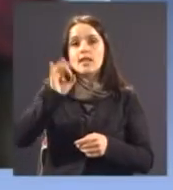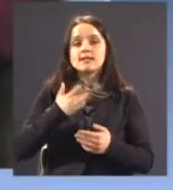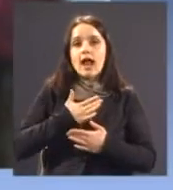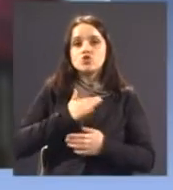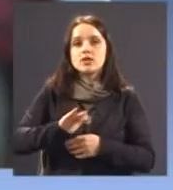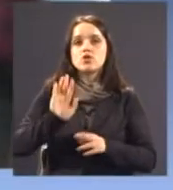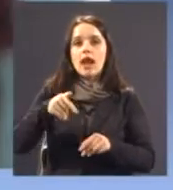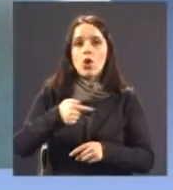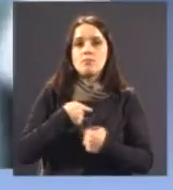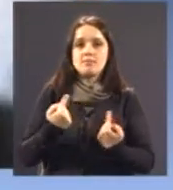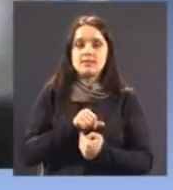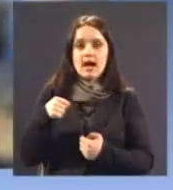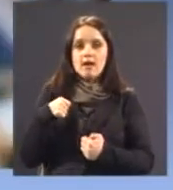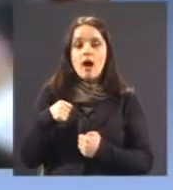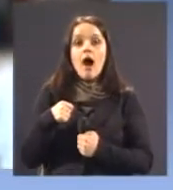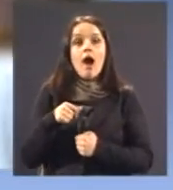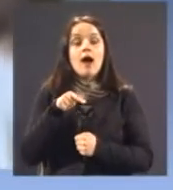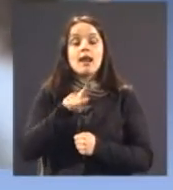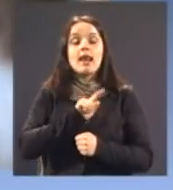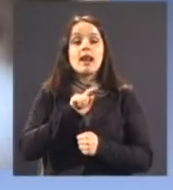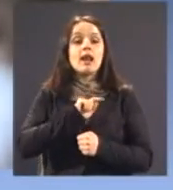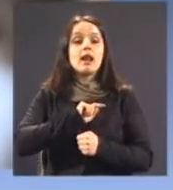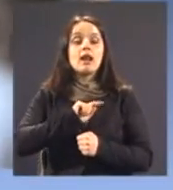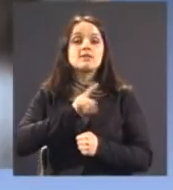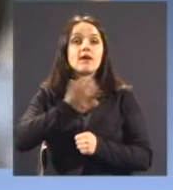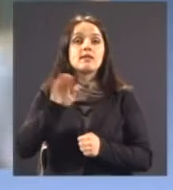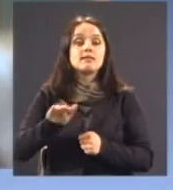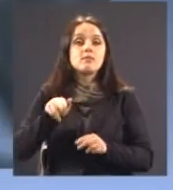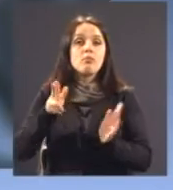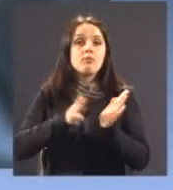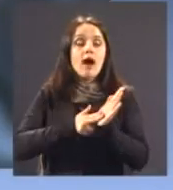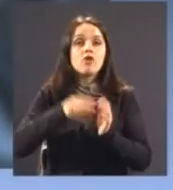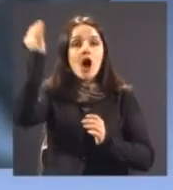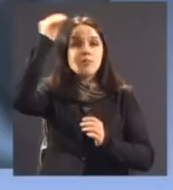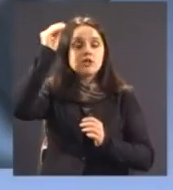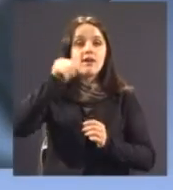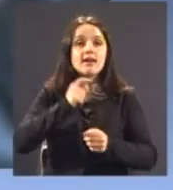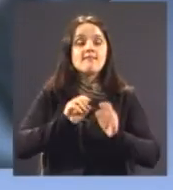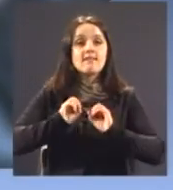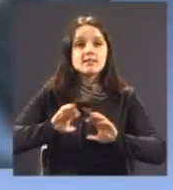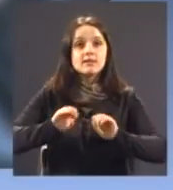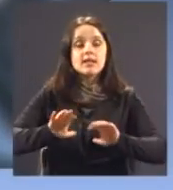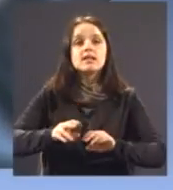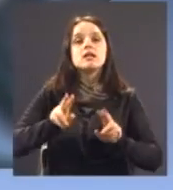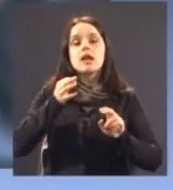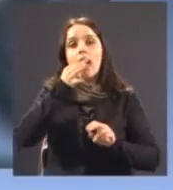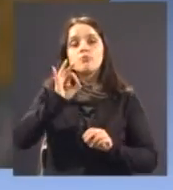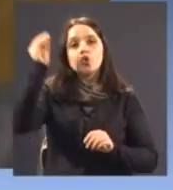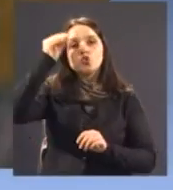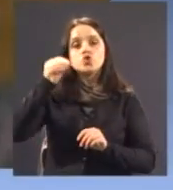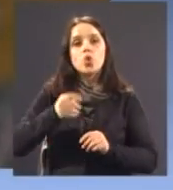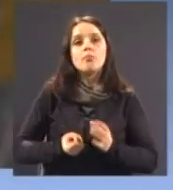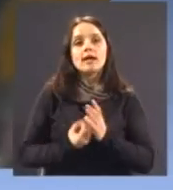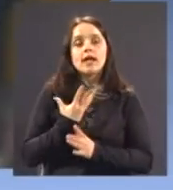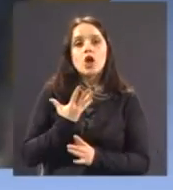djeca mogu da uče i imaju pravo na obrazovanje i vaspitanje. Istina je da djeca najbolje uče u prirodnoj vršnjačkoj grupi, a uz